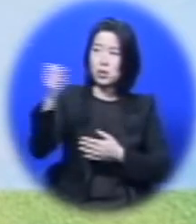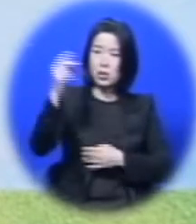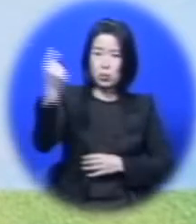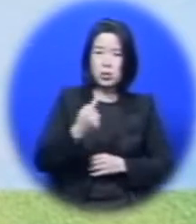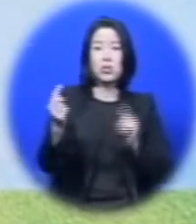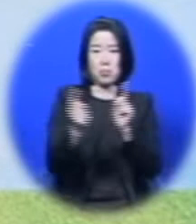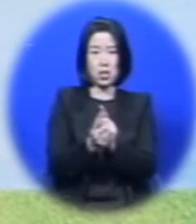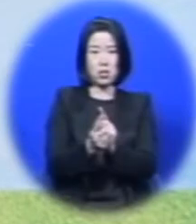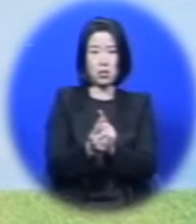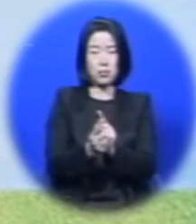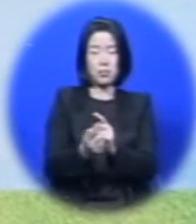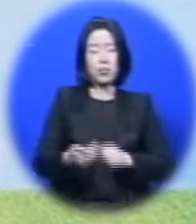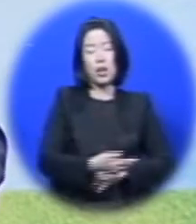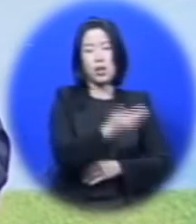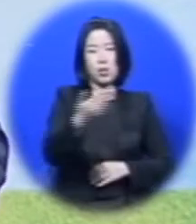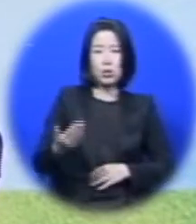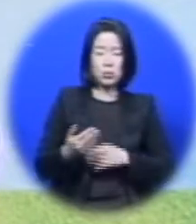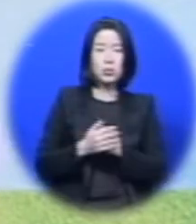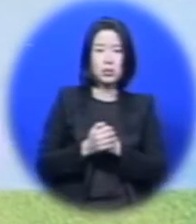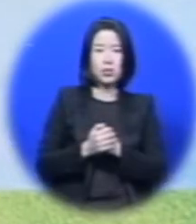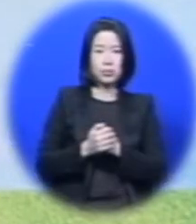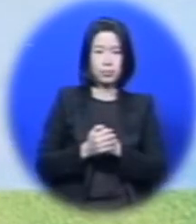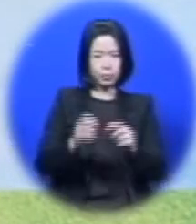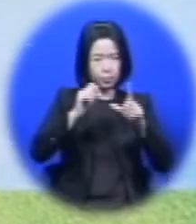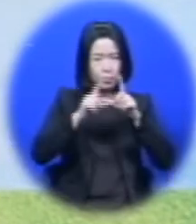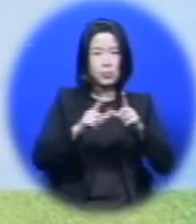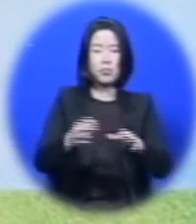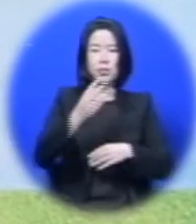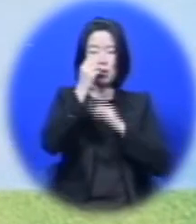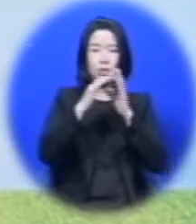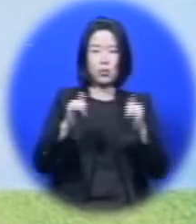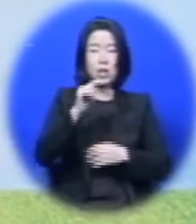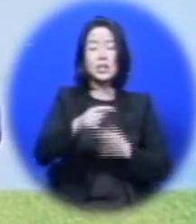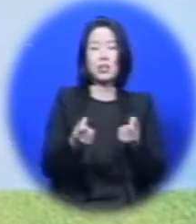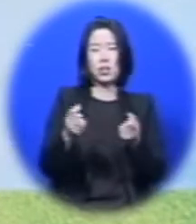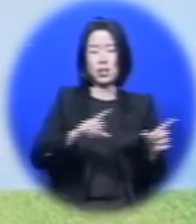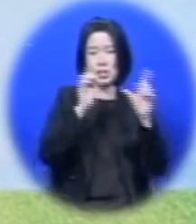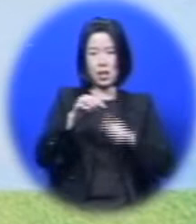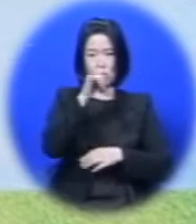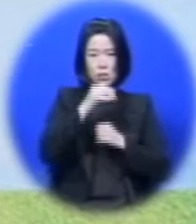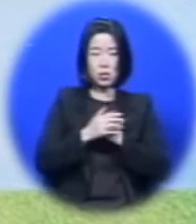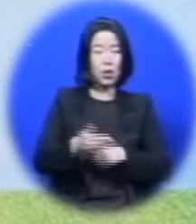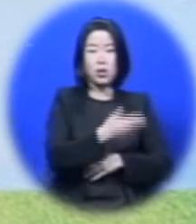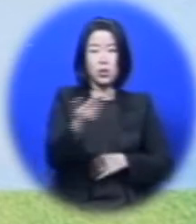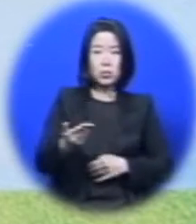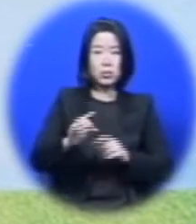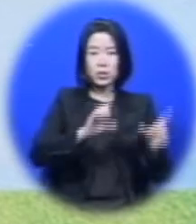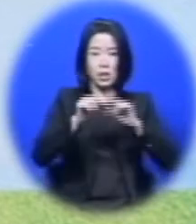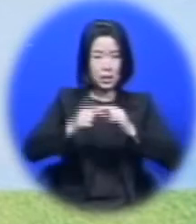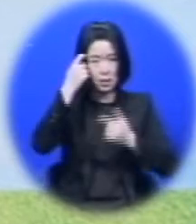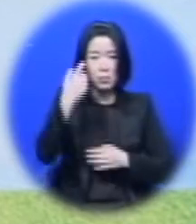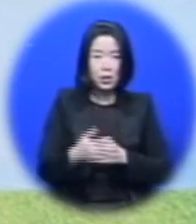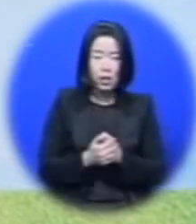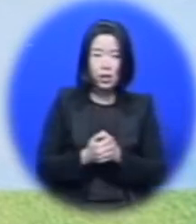거예요. 여러분 대부분의 성도들이 그렇게 살잖아요. 여러분은 그렇게 안 사십니까?